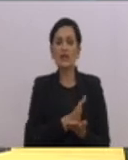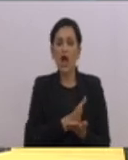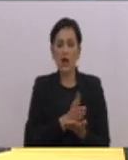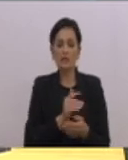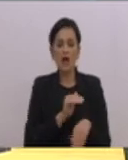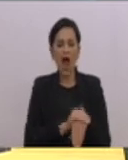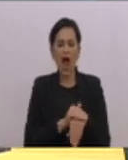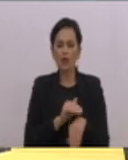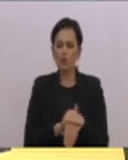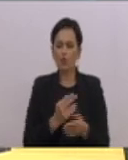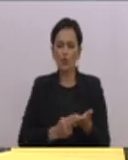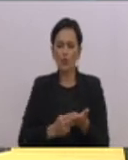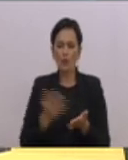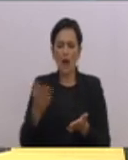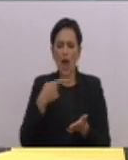არგუმენტად იყო, რომ